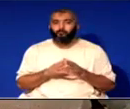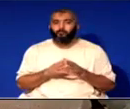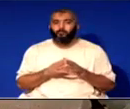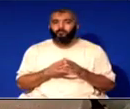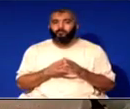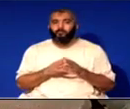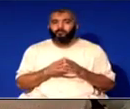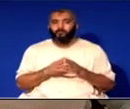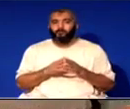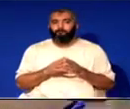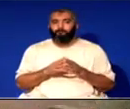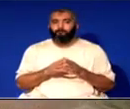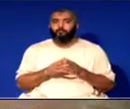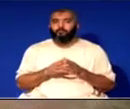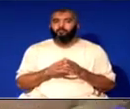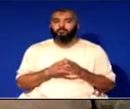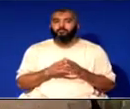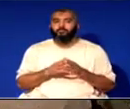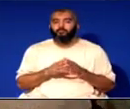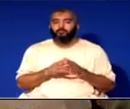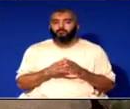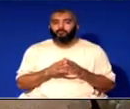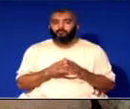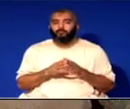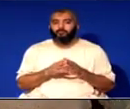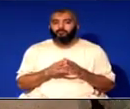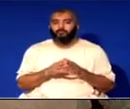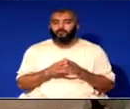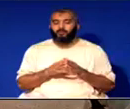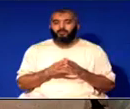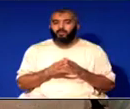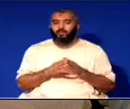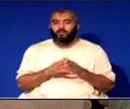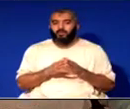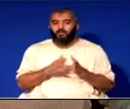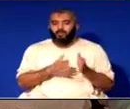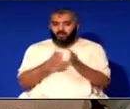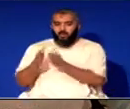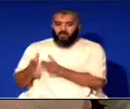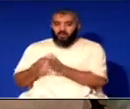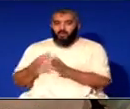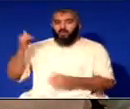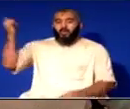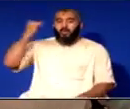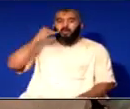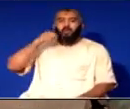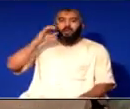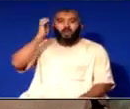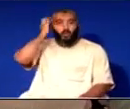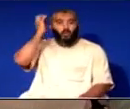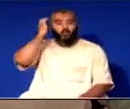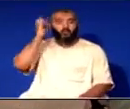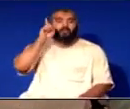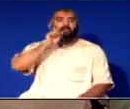الاجابه. نعم اخيرا كاخر مكالمه لهذه المكالمه، ام عبد العزيز قسنطينه،